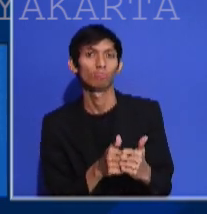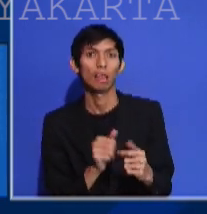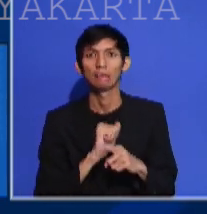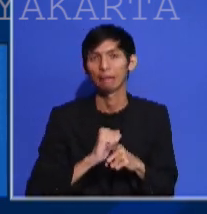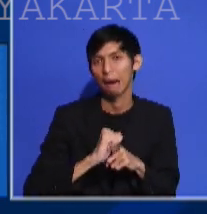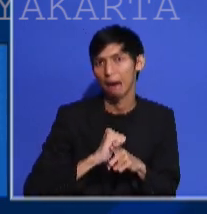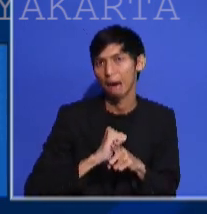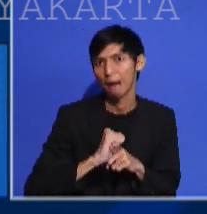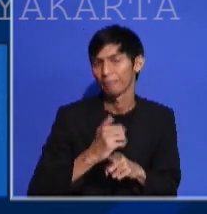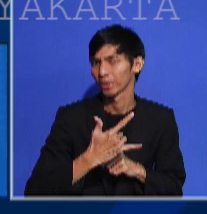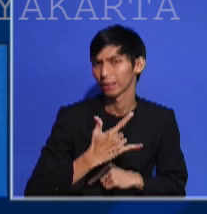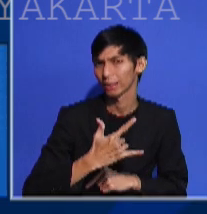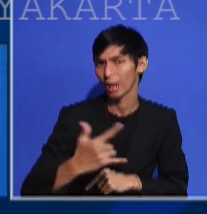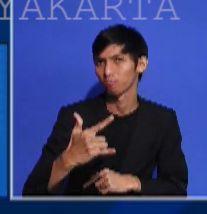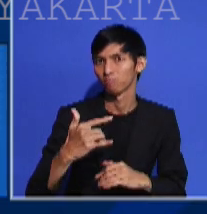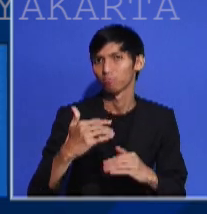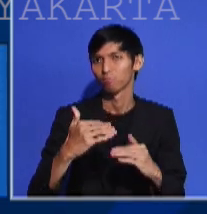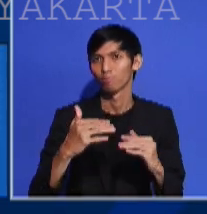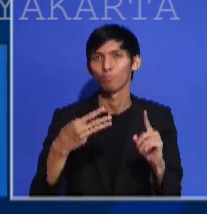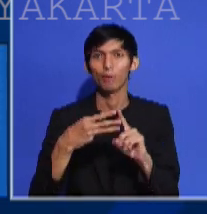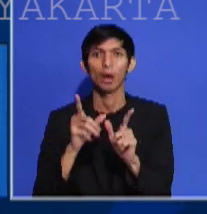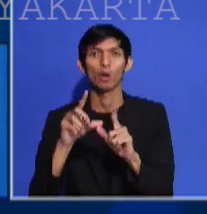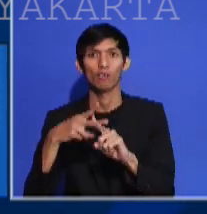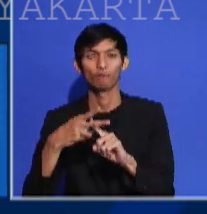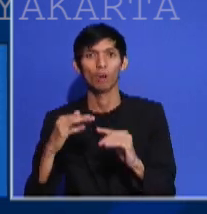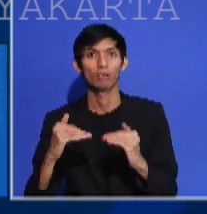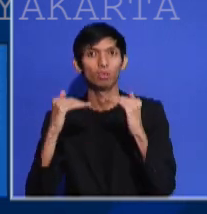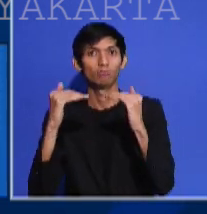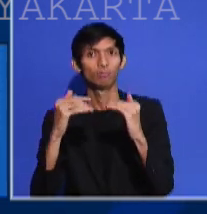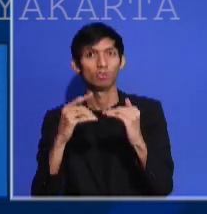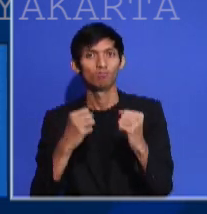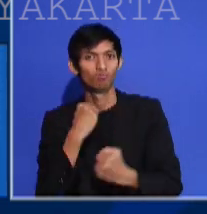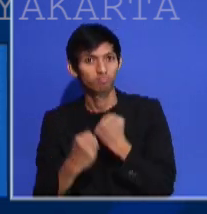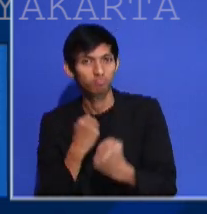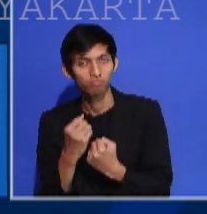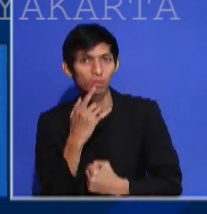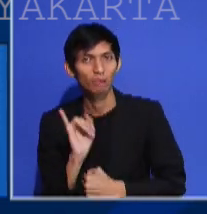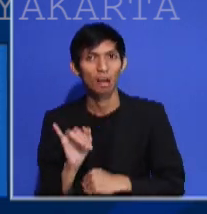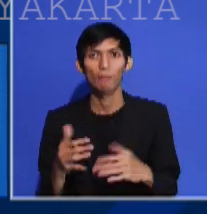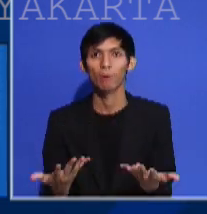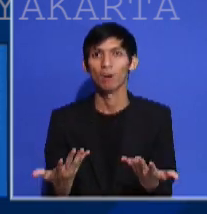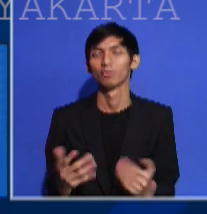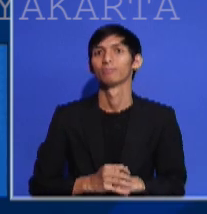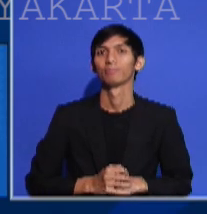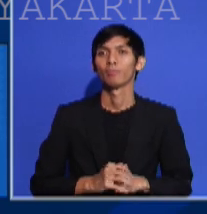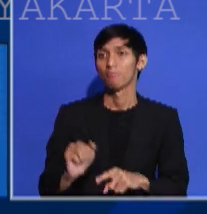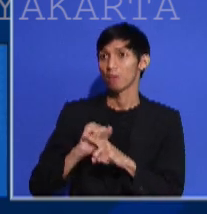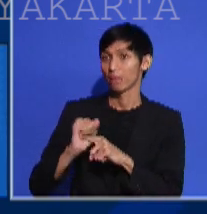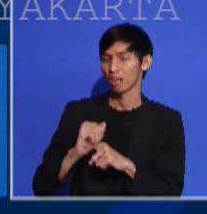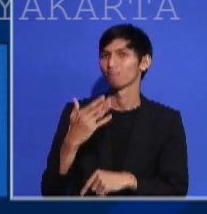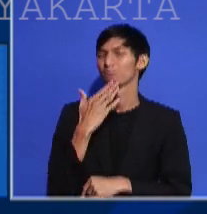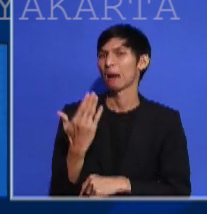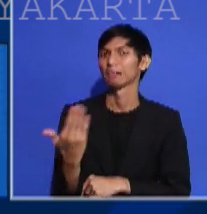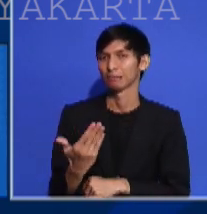mempertahankan ranking sat ini ya sebenarnya tidak tidak jauh beda ya dengan latihan-latihan biasa dan